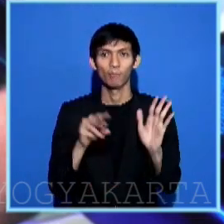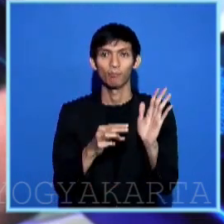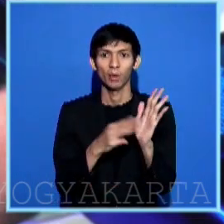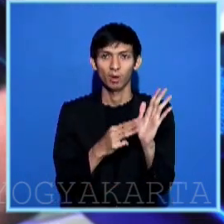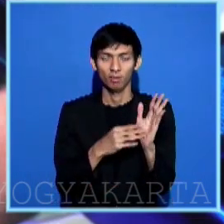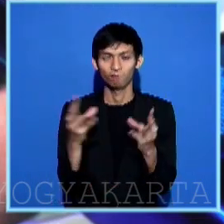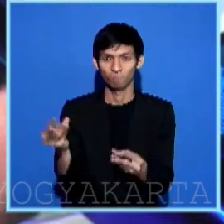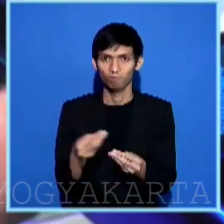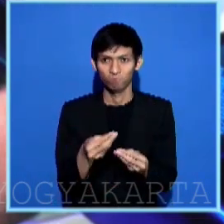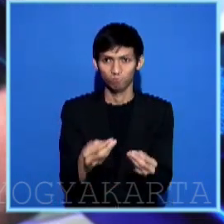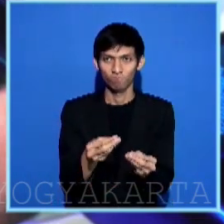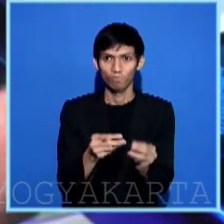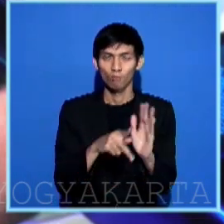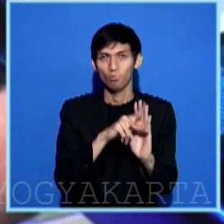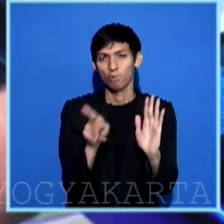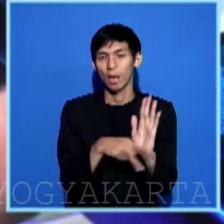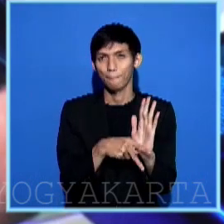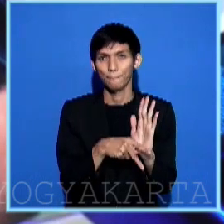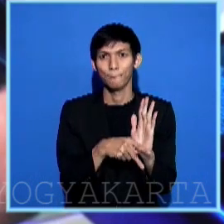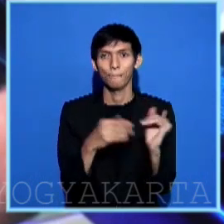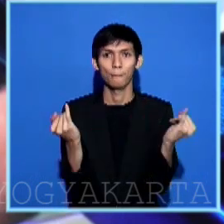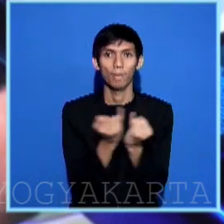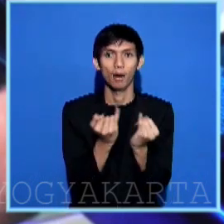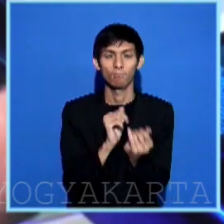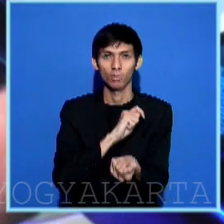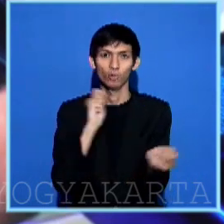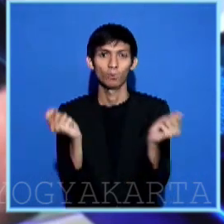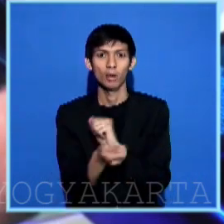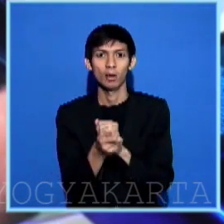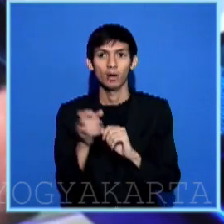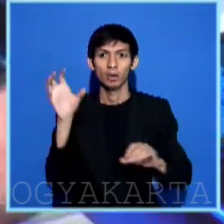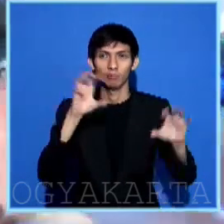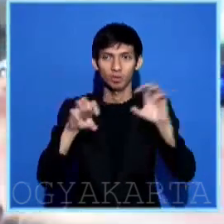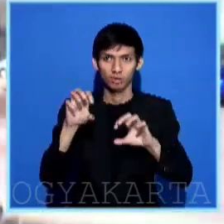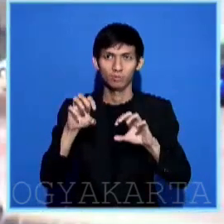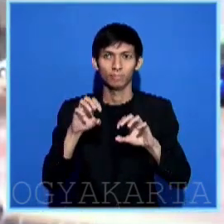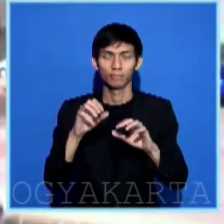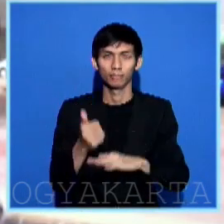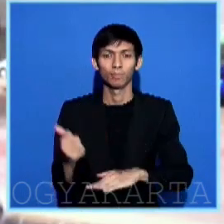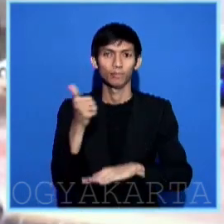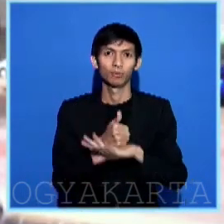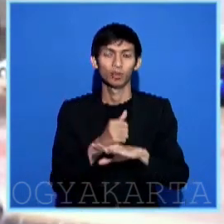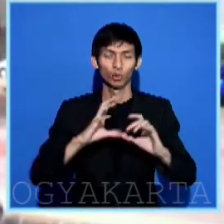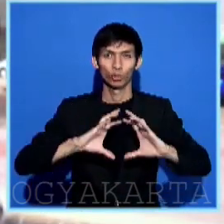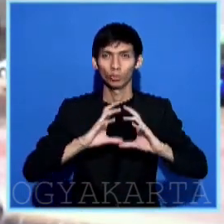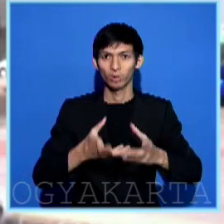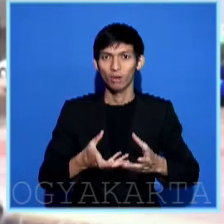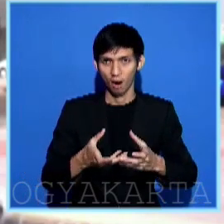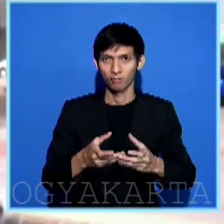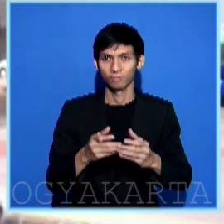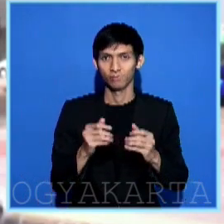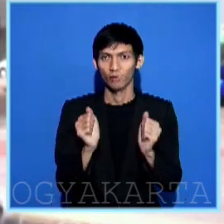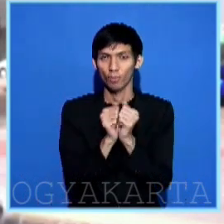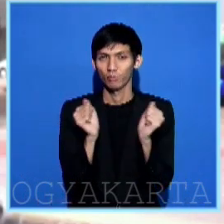berbagai proyek yang menjawab tantangan perubahan iklim para pemimpin dunia yang hadir sepakat untuk memperkuat komitmen